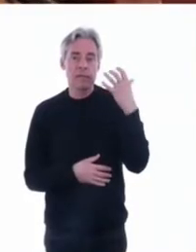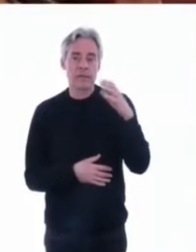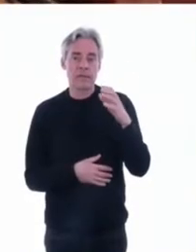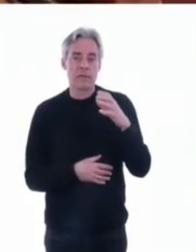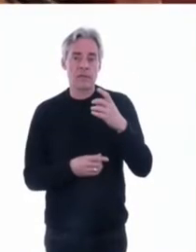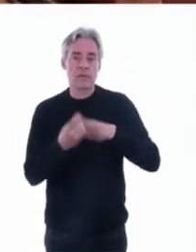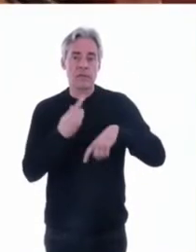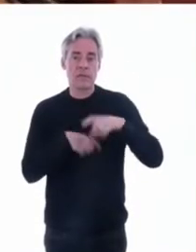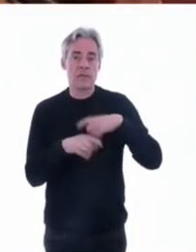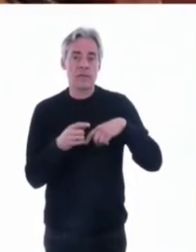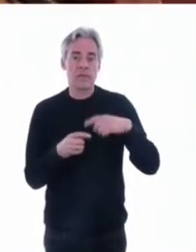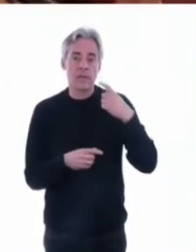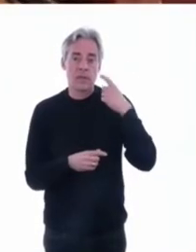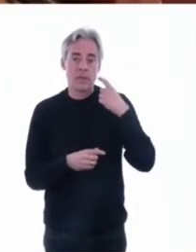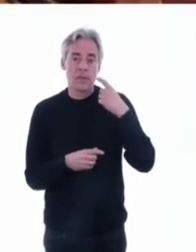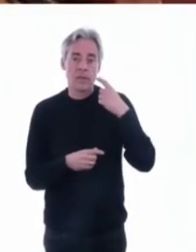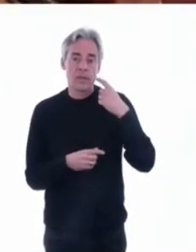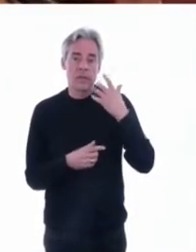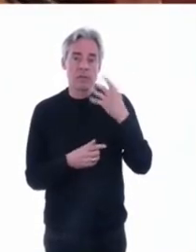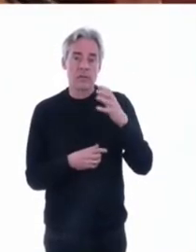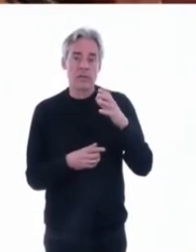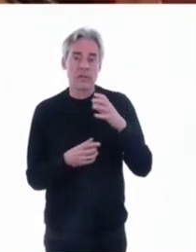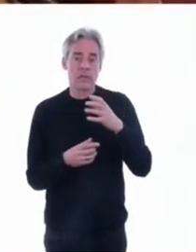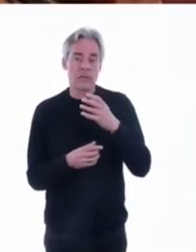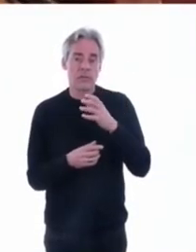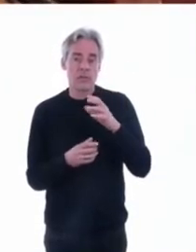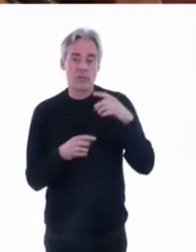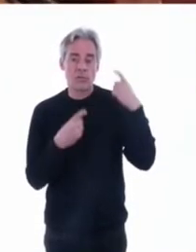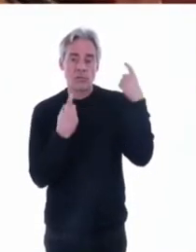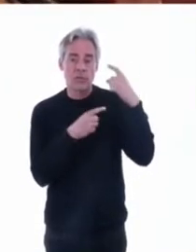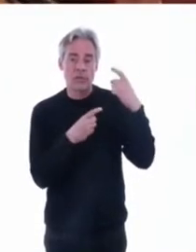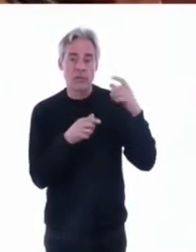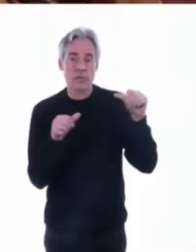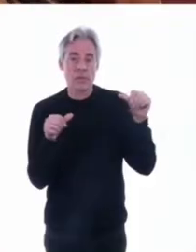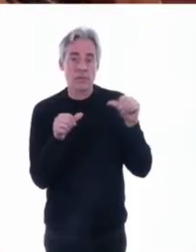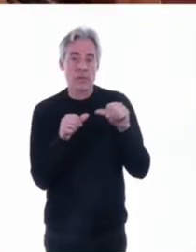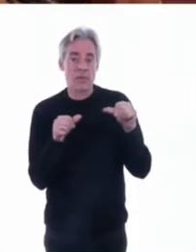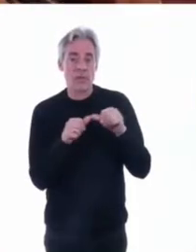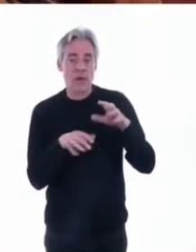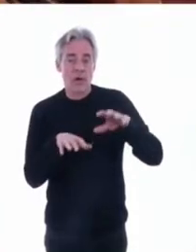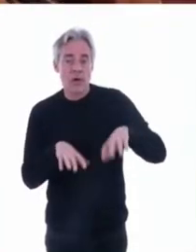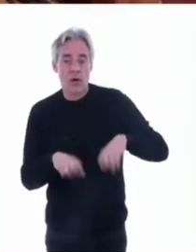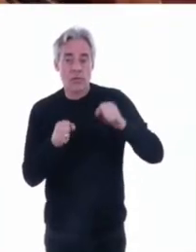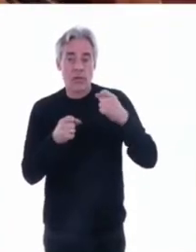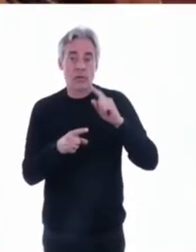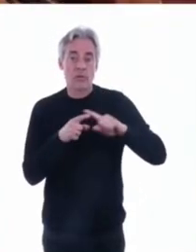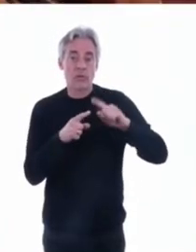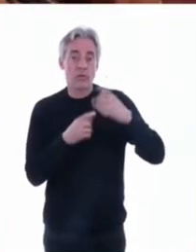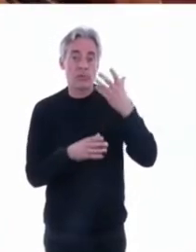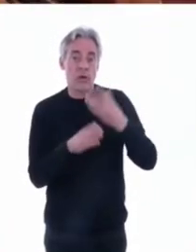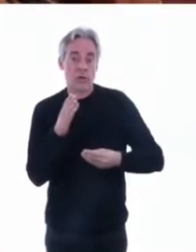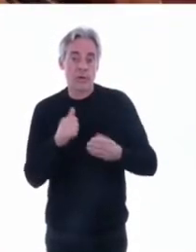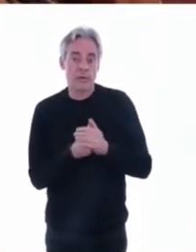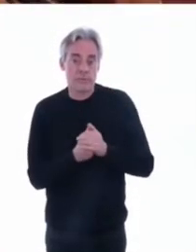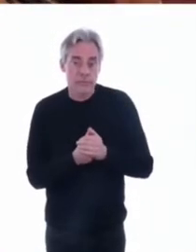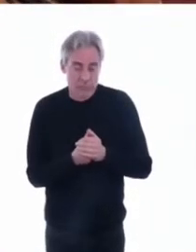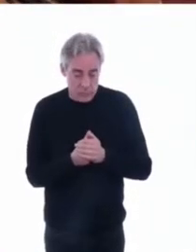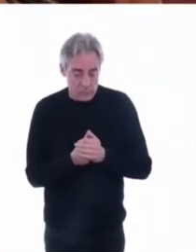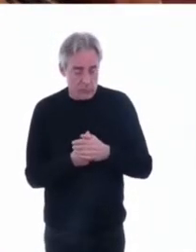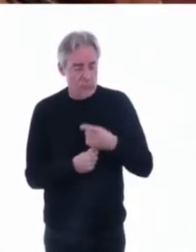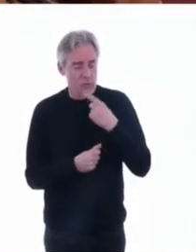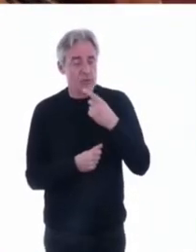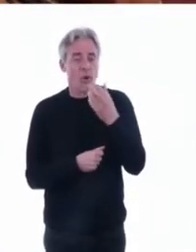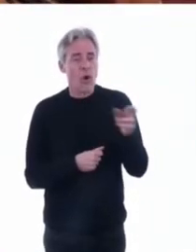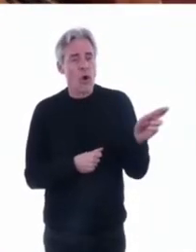notre ville. Magique. Or, le tourisme, c'est quand même l'emploi, et il nous en manque. Vous parlez de